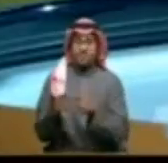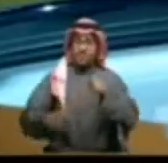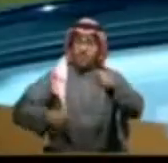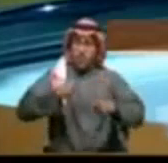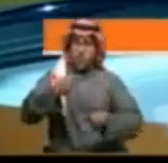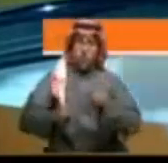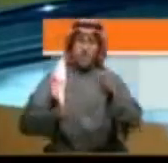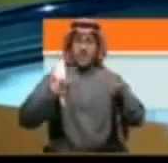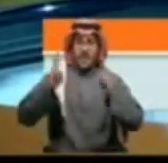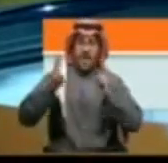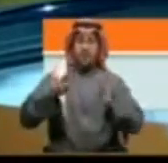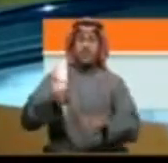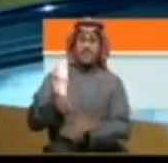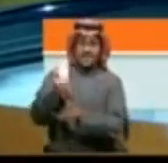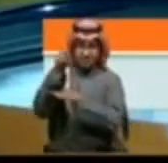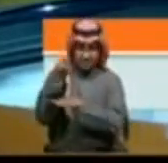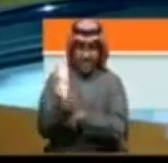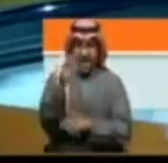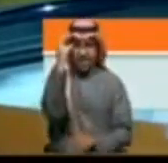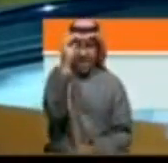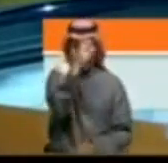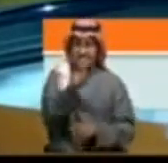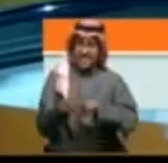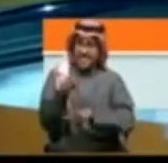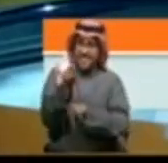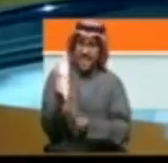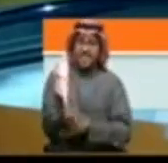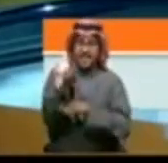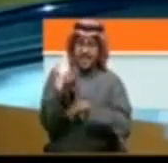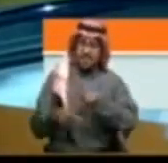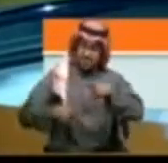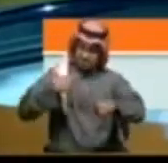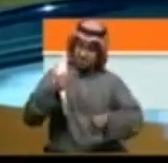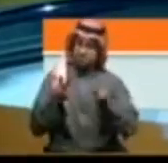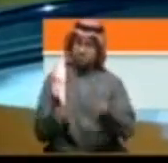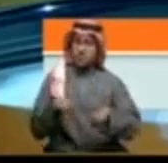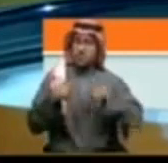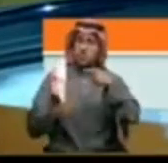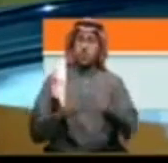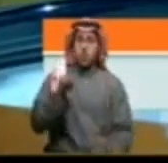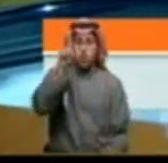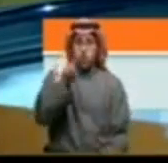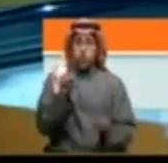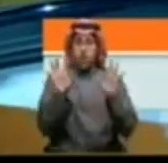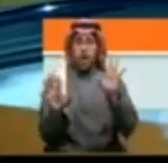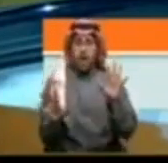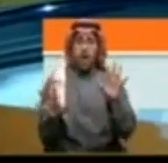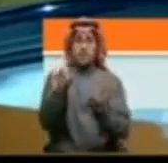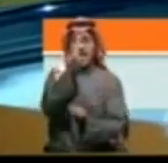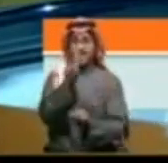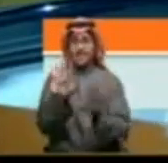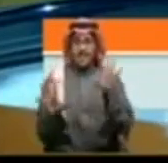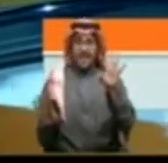يواصل المهرجان الوطني للتراث والثقافة أجنادرية فعالياته المتنوعة لليوم 15 على